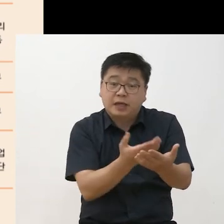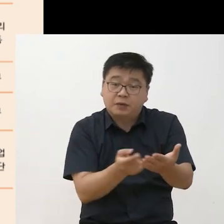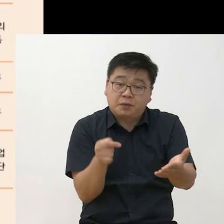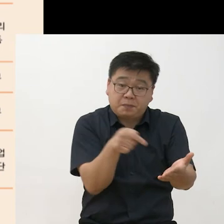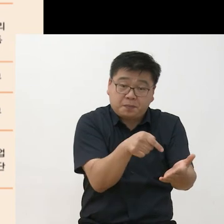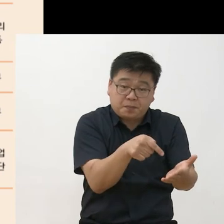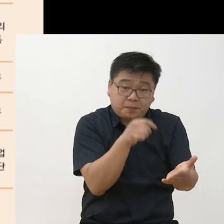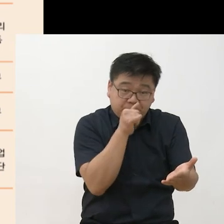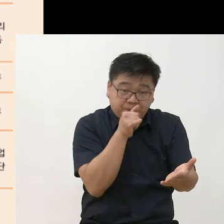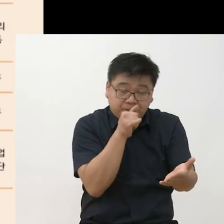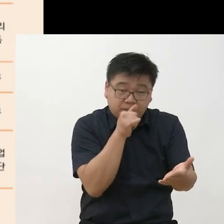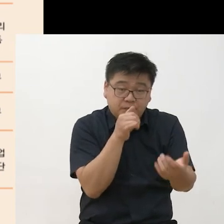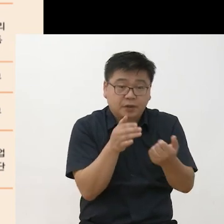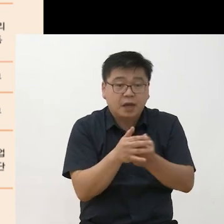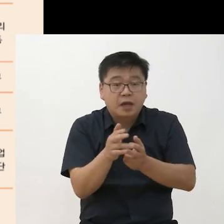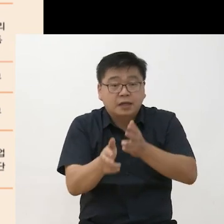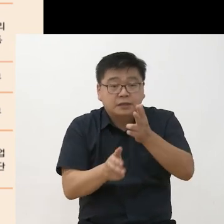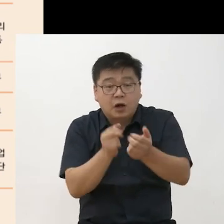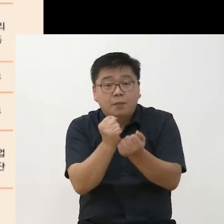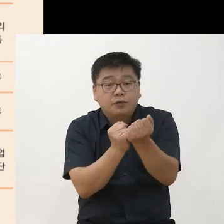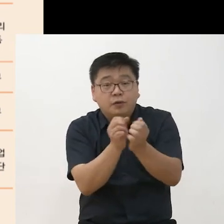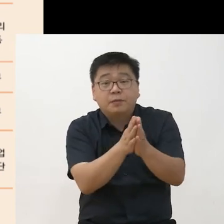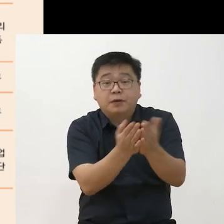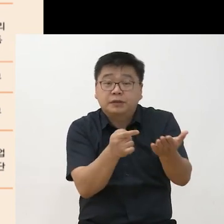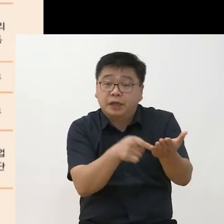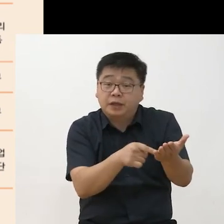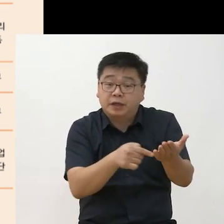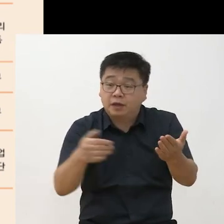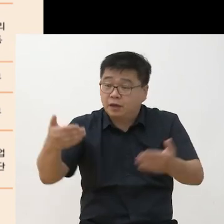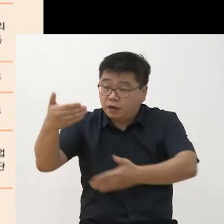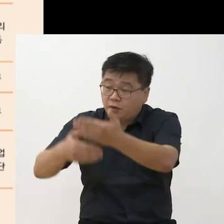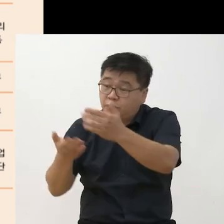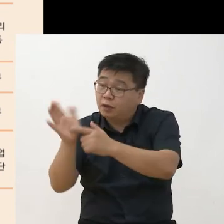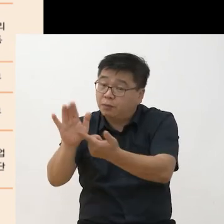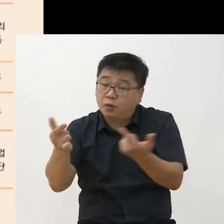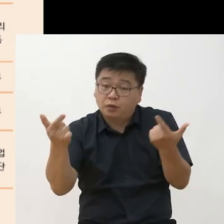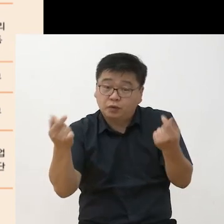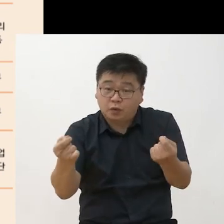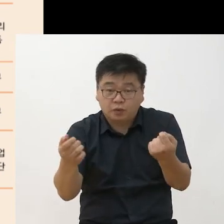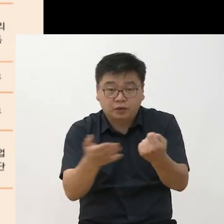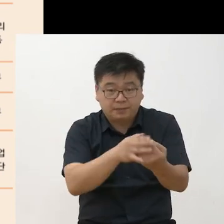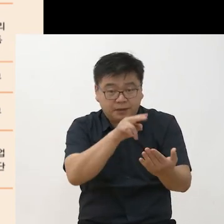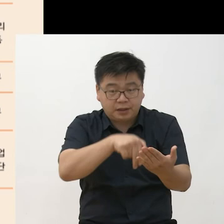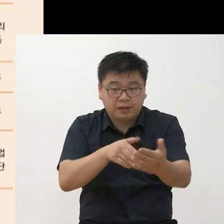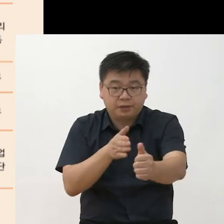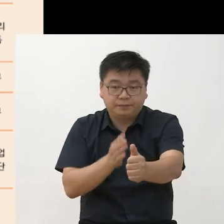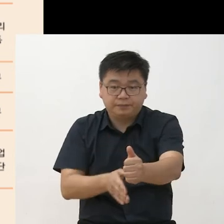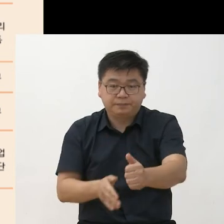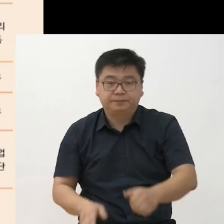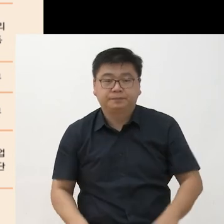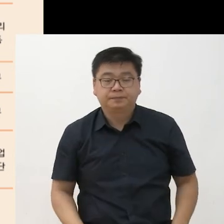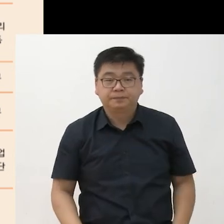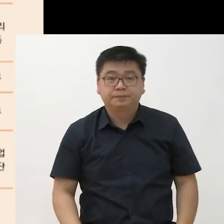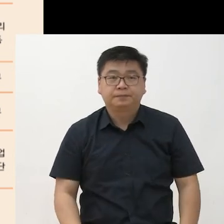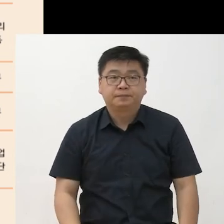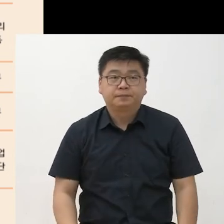하겠습니다. 공모사업 설명자료 책자에도 같은 내용이 포함되어 있으므로 참조하여 주시기 바랍니다.